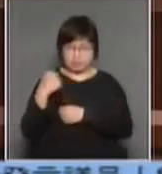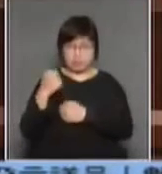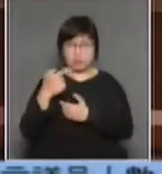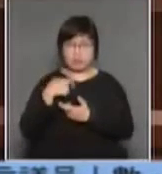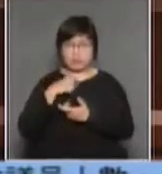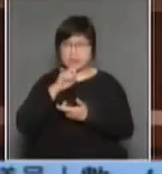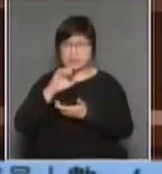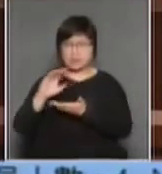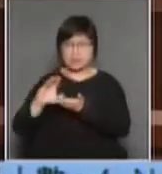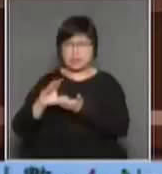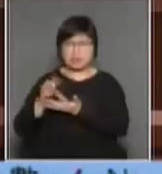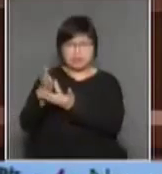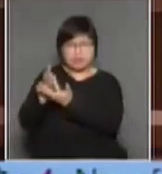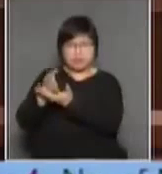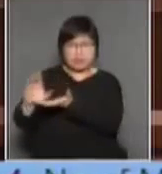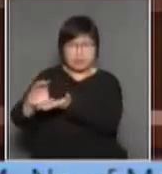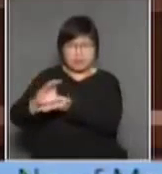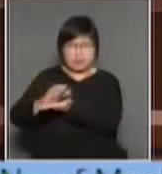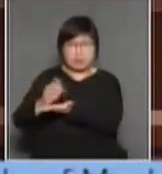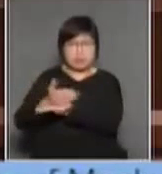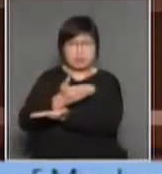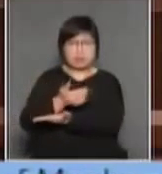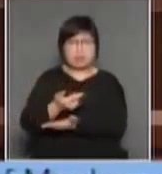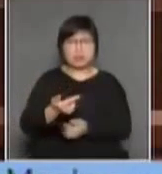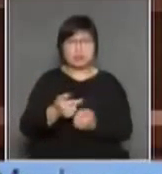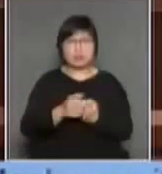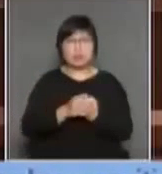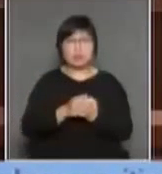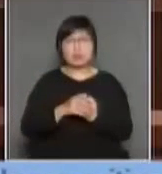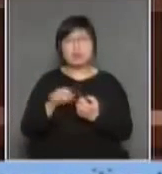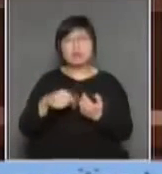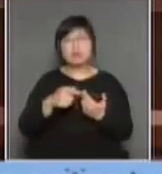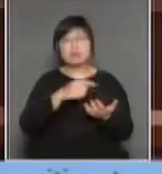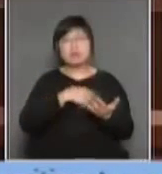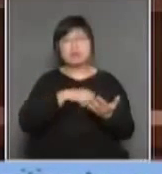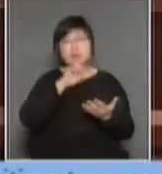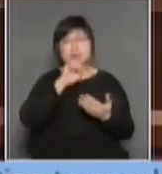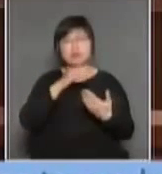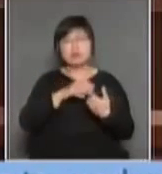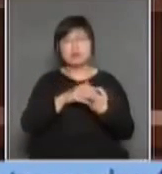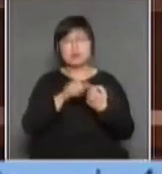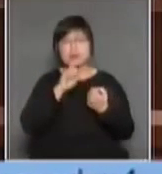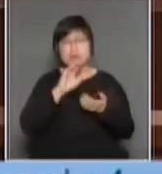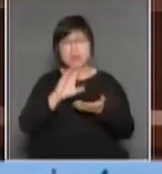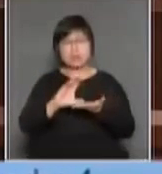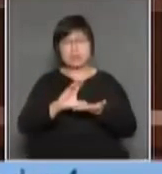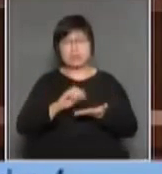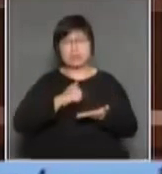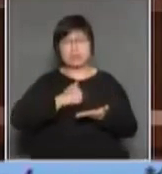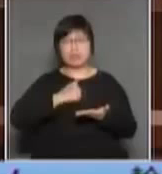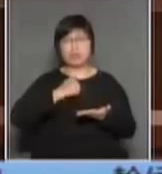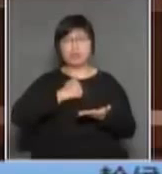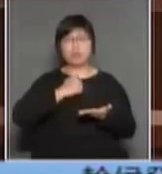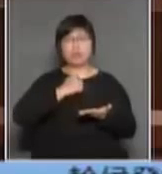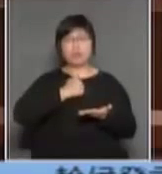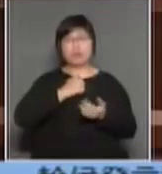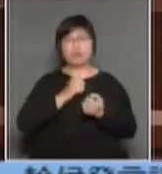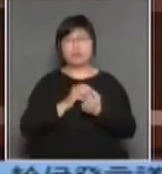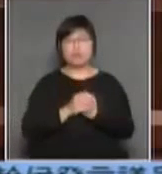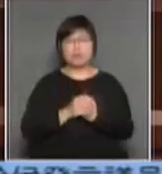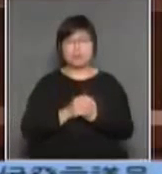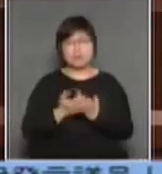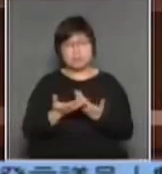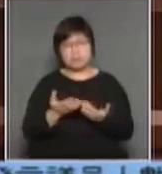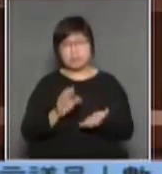源。不過呢，正如議員亦都指出了，就算我們有資源相對充裕的情況之下，究